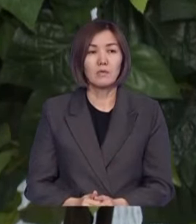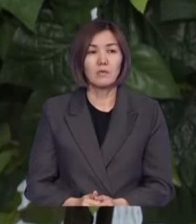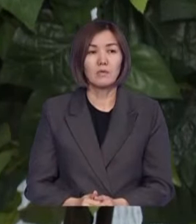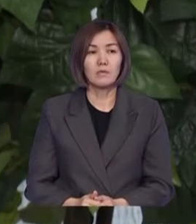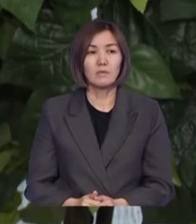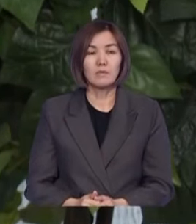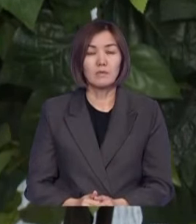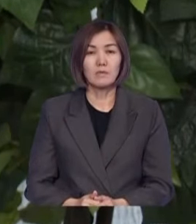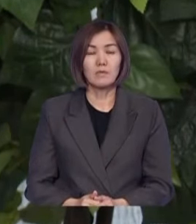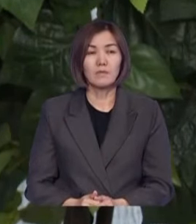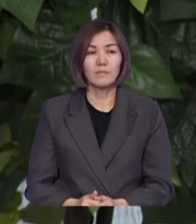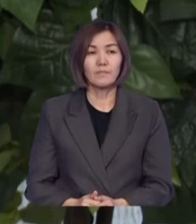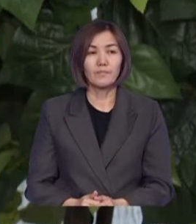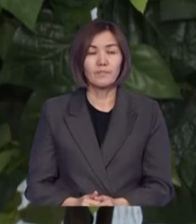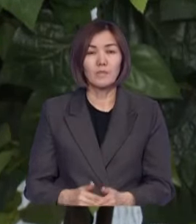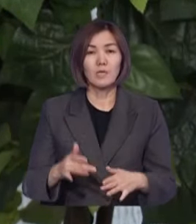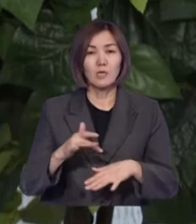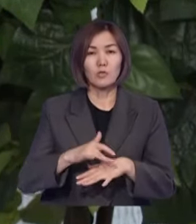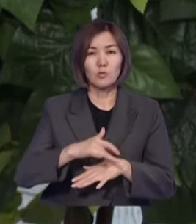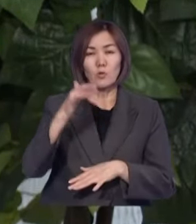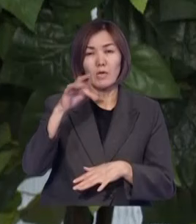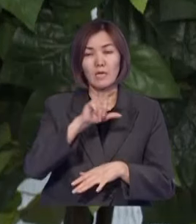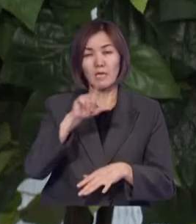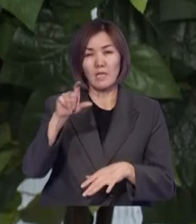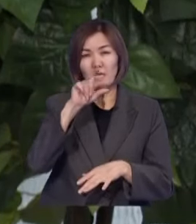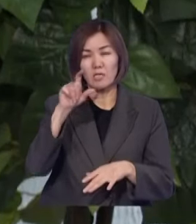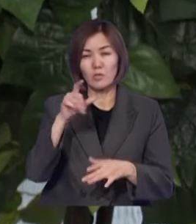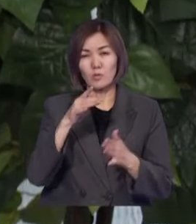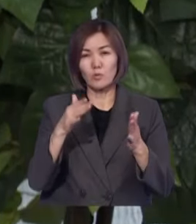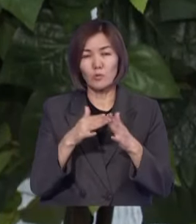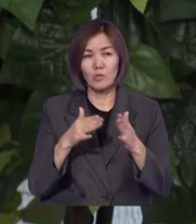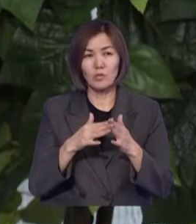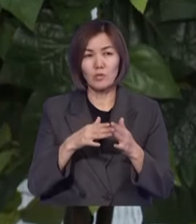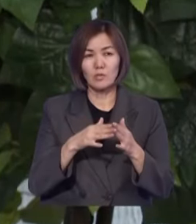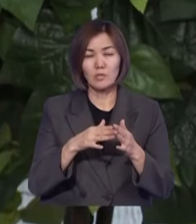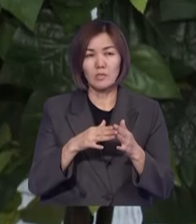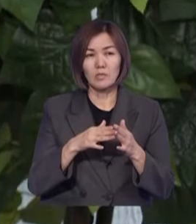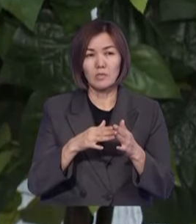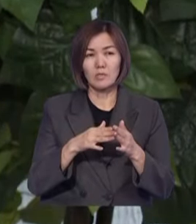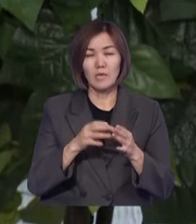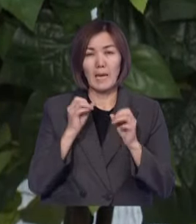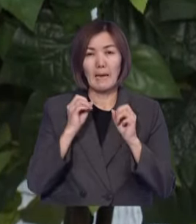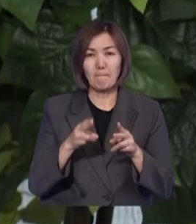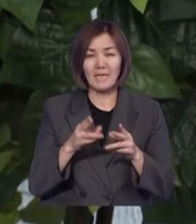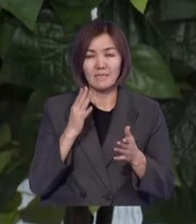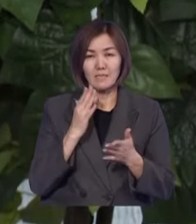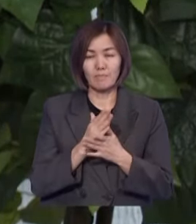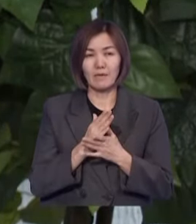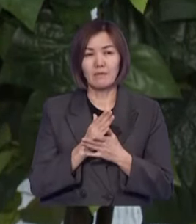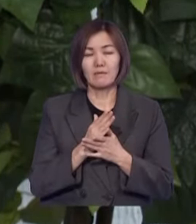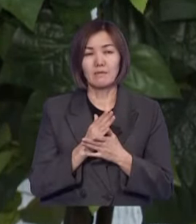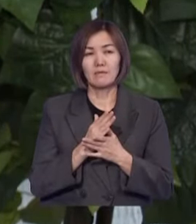әуес болады. И жоғары қабаттағы үйлер, өзіңіз түсінесіз, көбінесе қауіпке жоғары қабаттағы үйлер